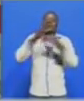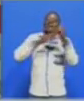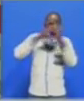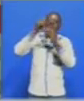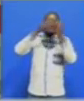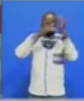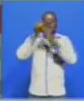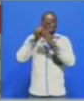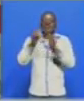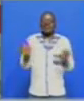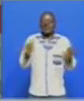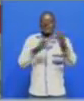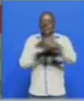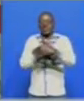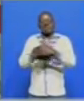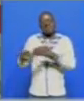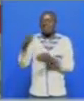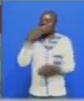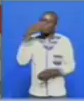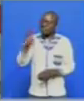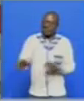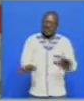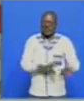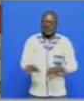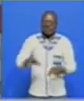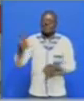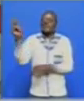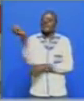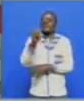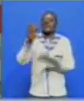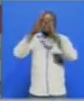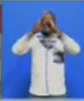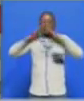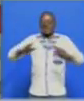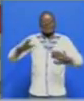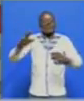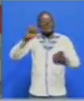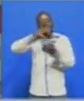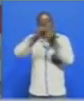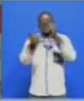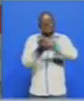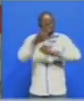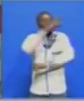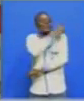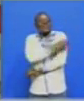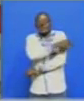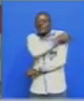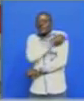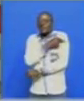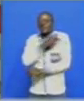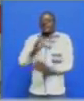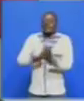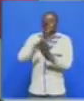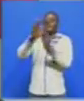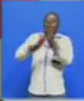des bureaux mal construits, des toilettes transformées en salles d'hospitalisation, des bâtiments inachevés, entre